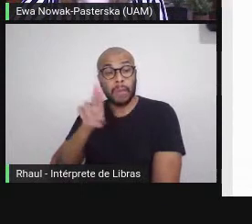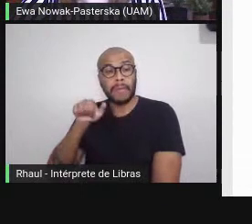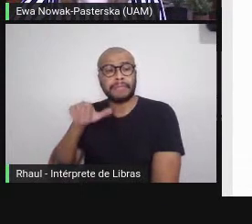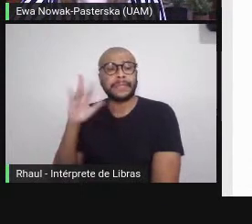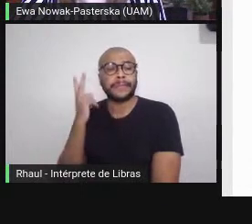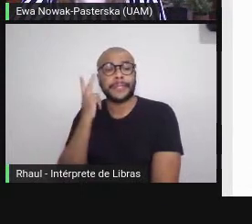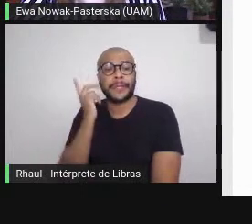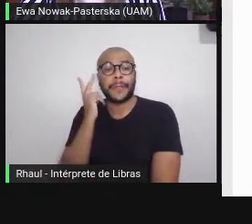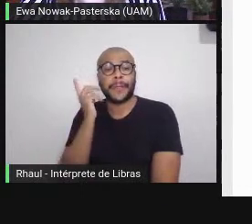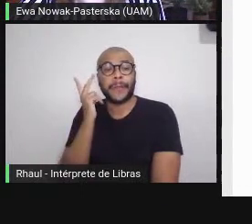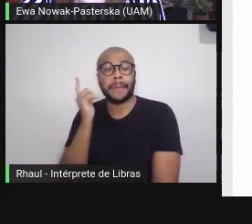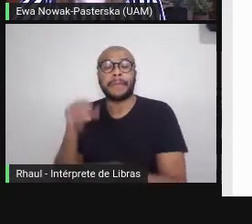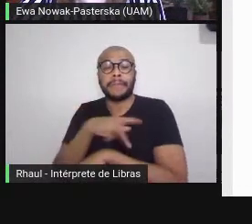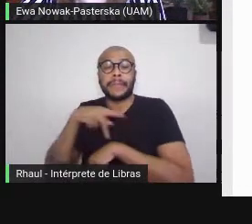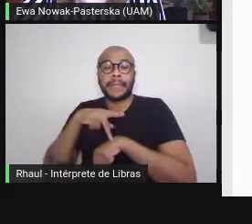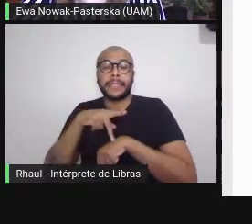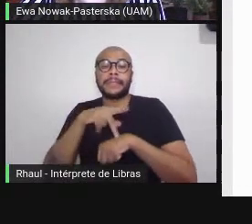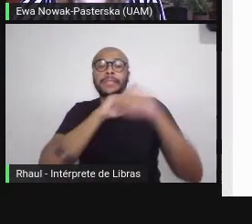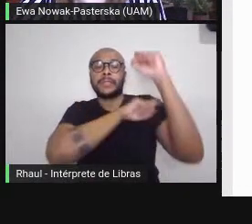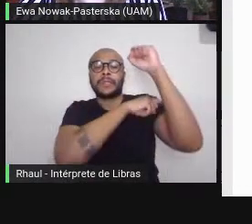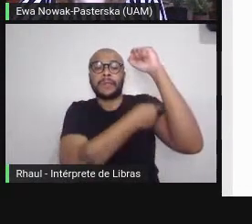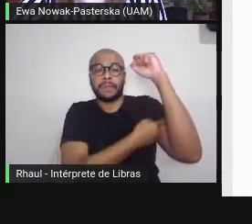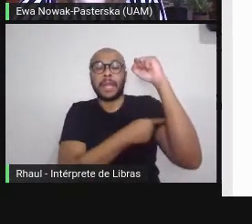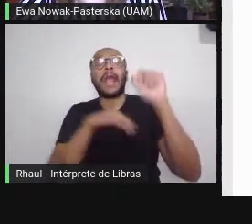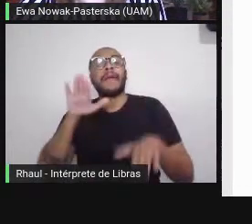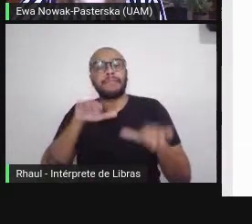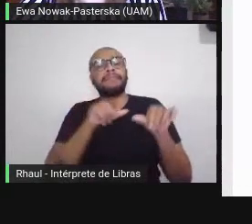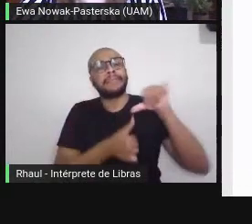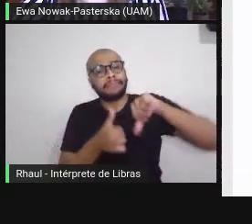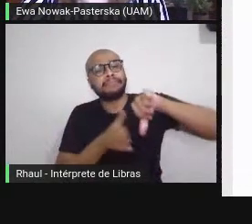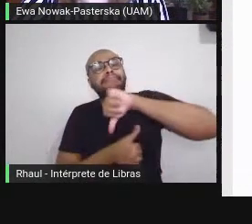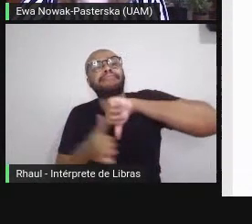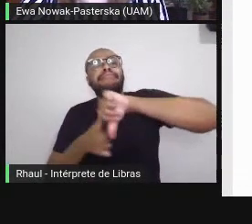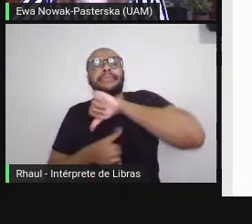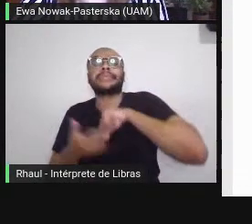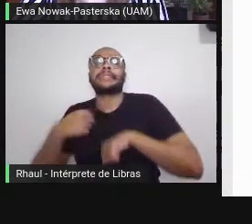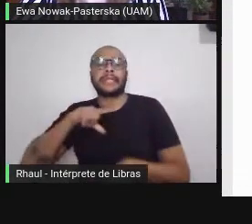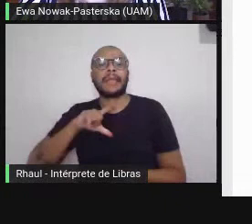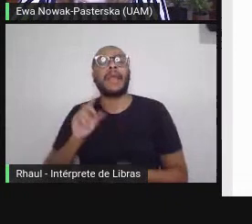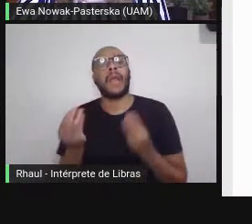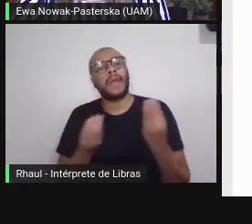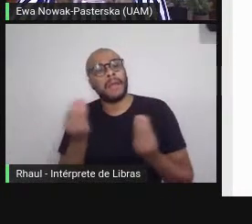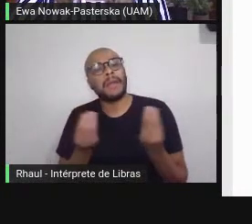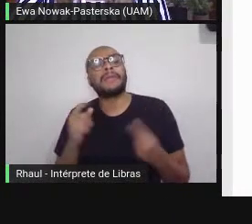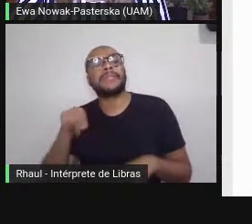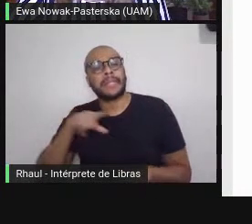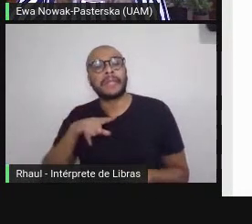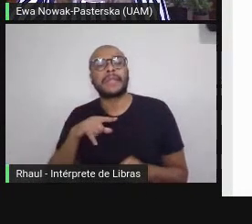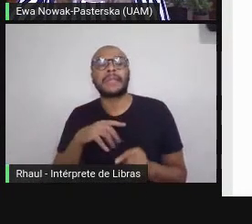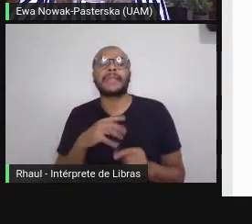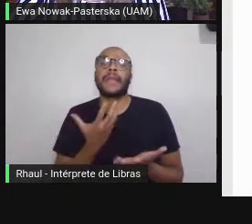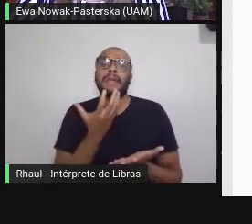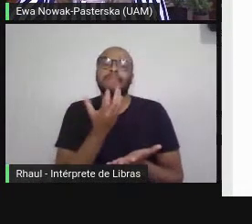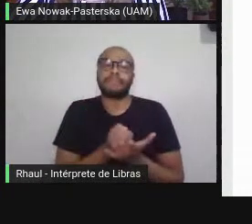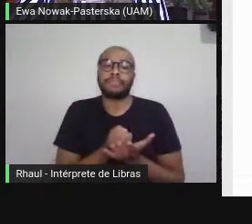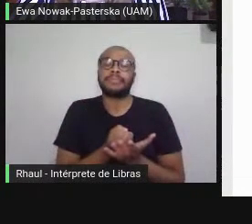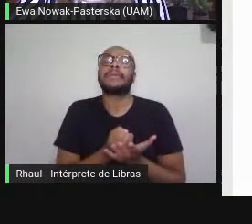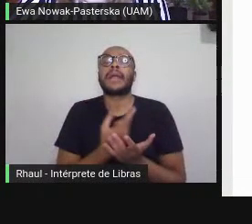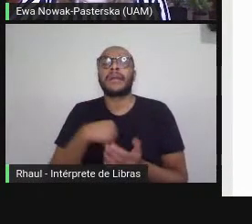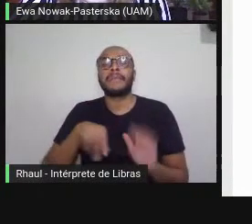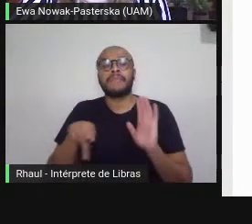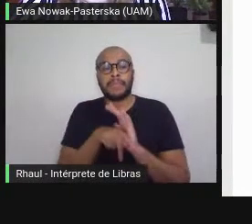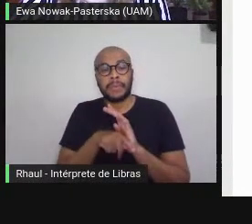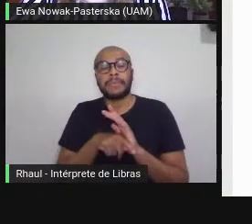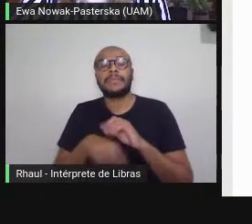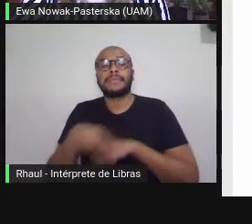comuns atualmente na Polônia. Naturalmente essa lista muda. Ela vem de registros da República da Polônia. Aqui tem